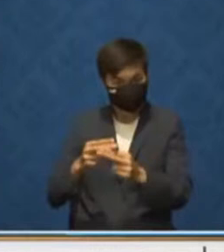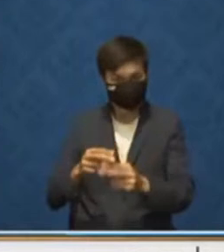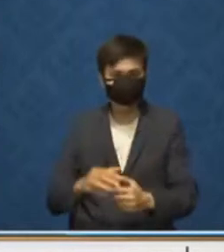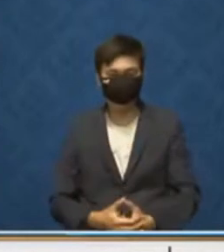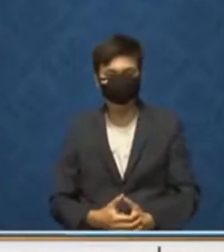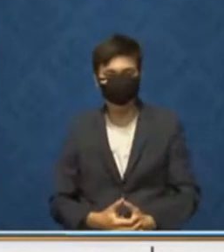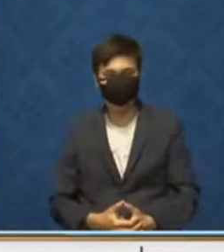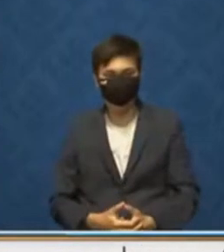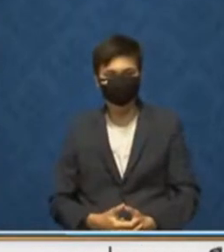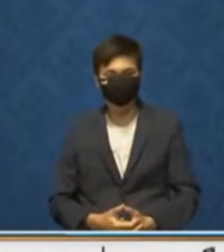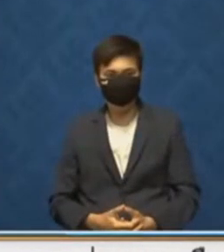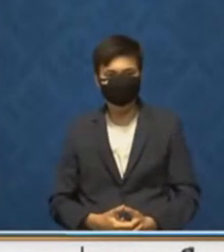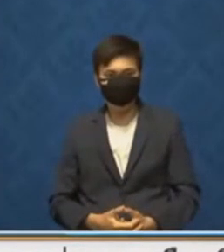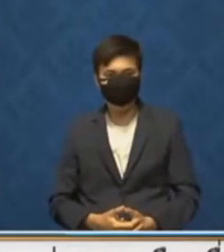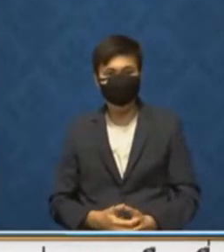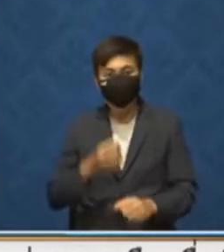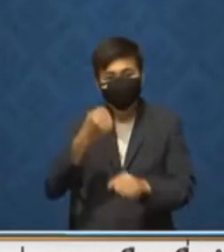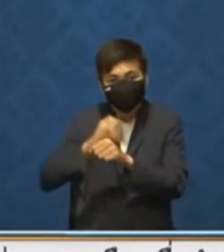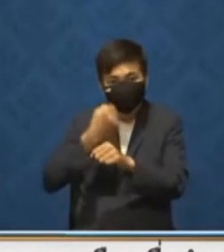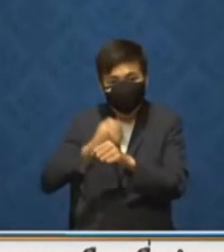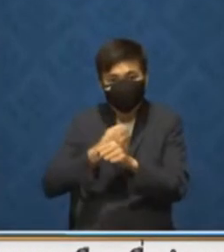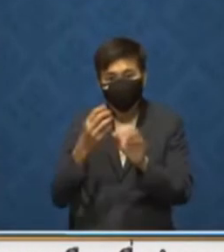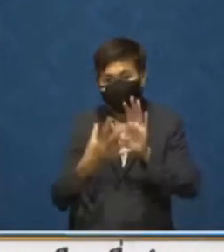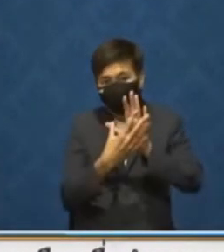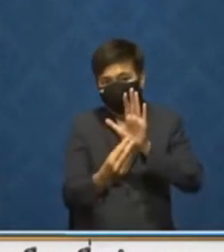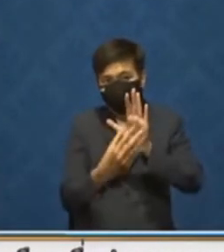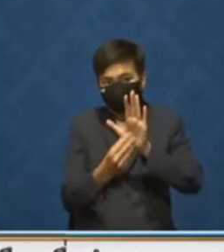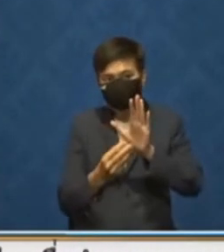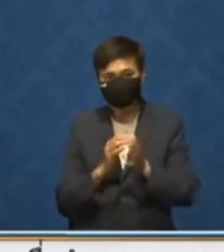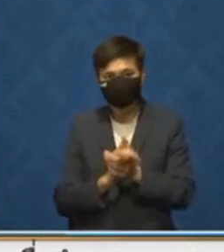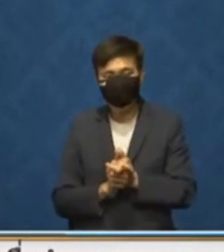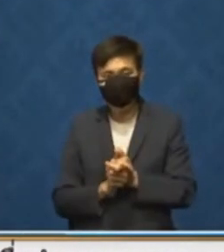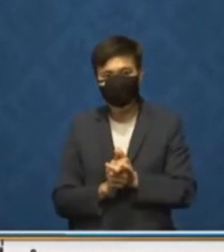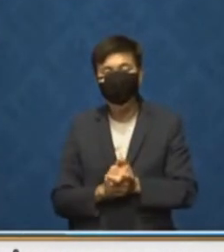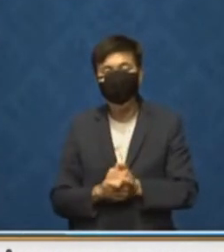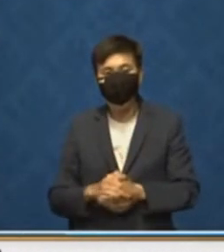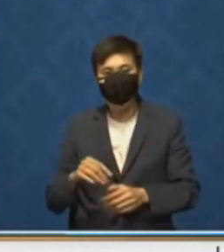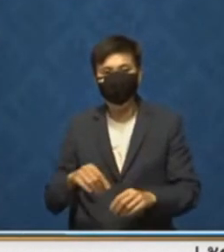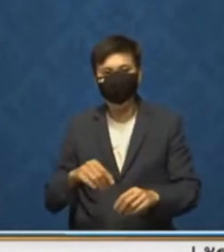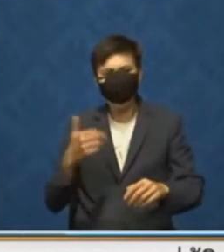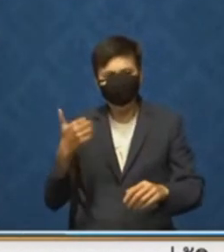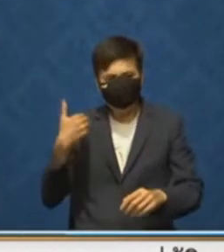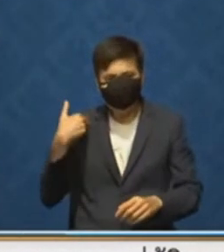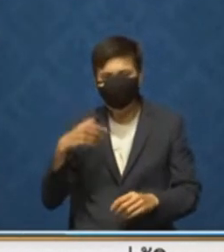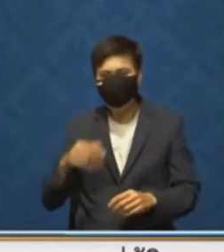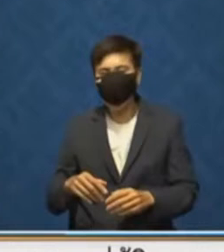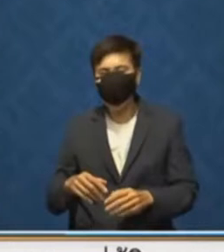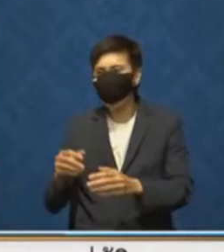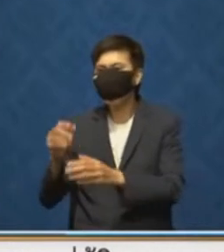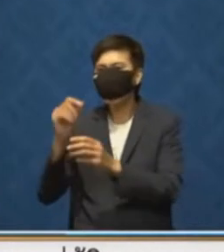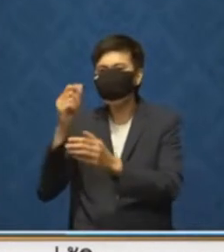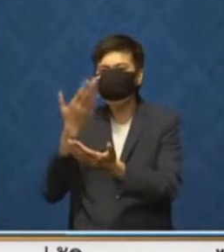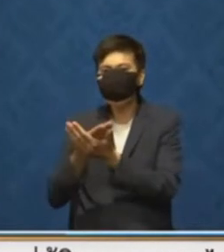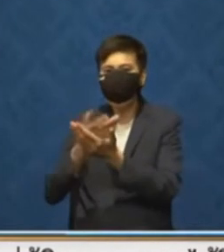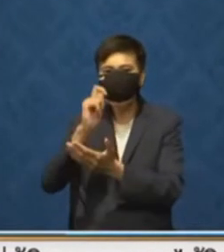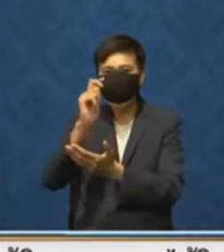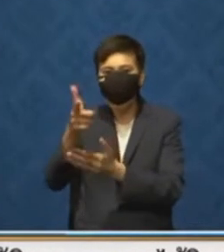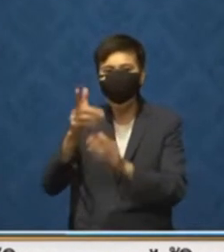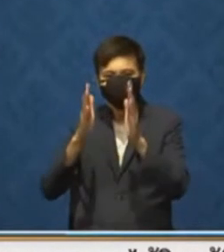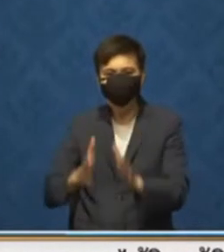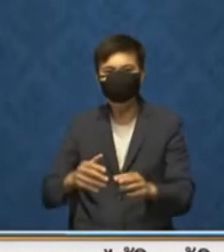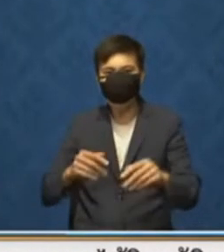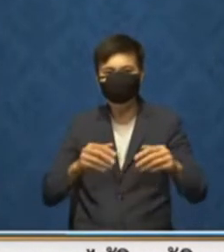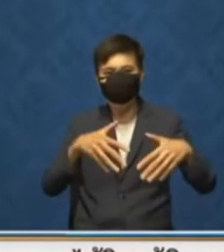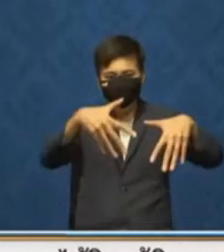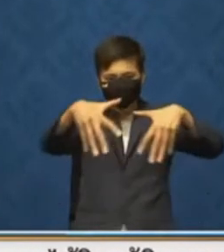นี่นะงานฝึกอบรมดูนะครับเจนตาสีตาสามาหาเสียงนั่งหลับก็มีประเทศก็จะซูมนะครับอันนี้เขารบกวนนอกและ